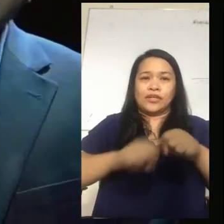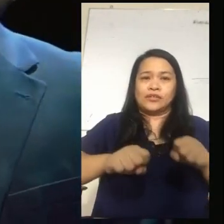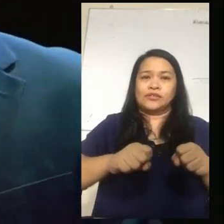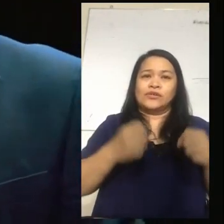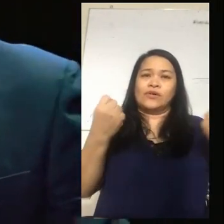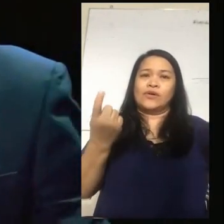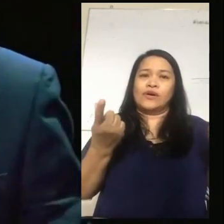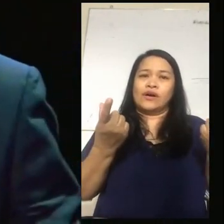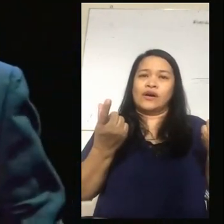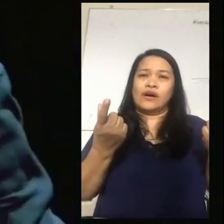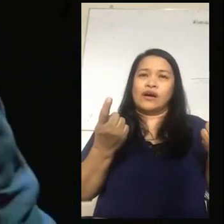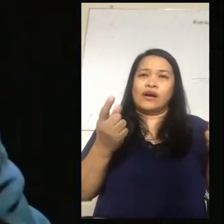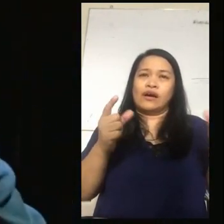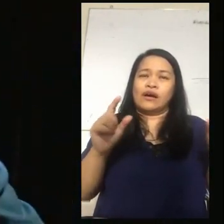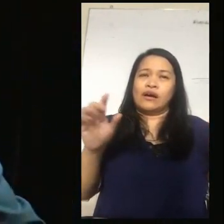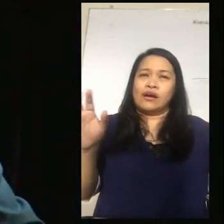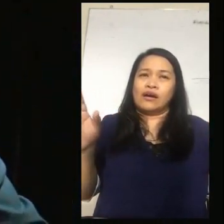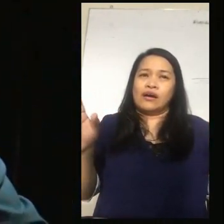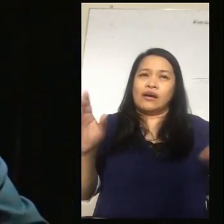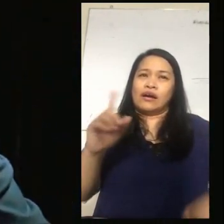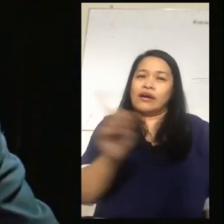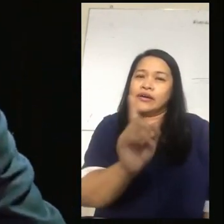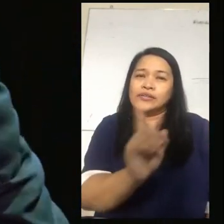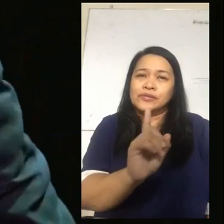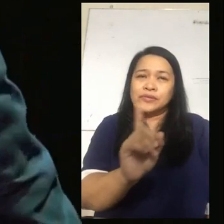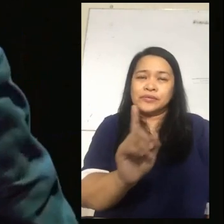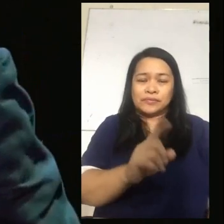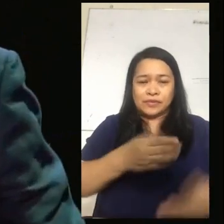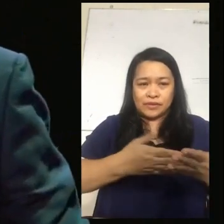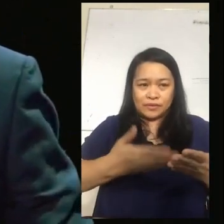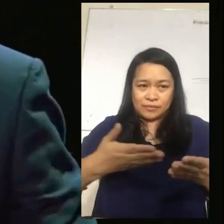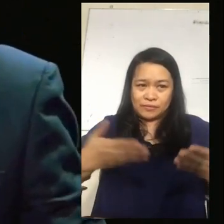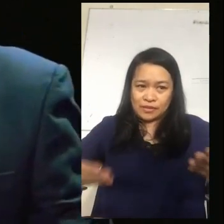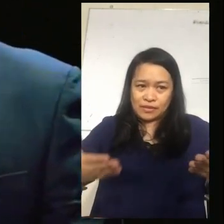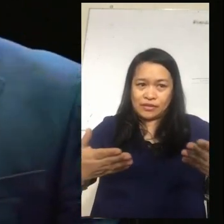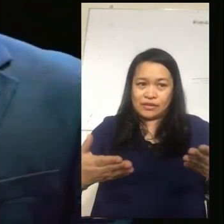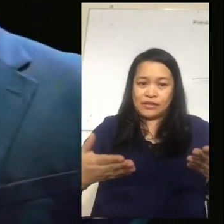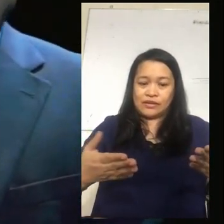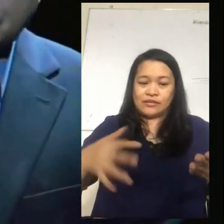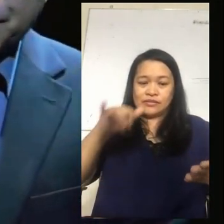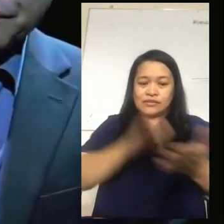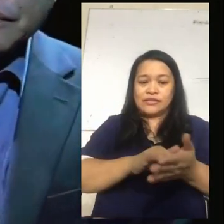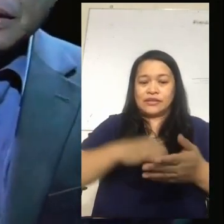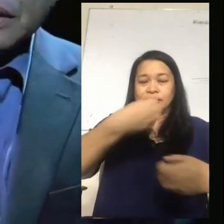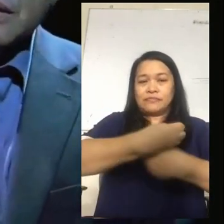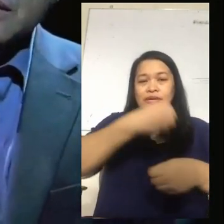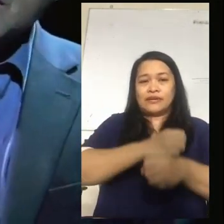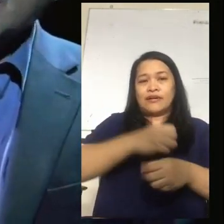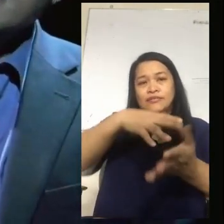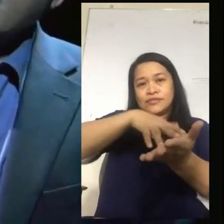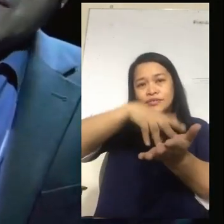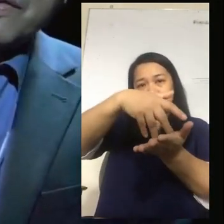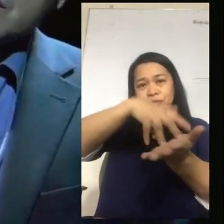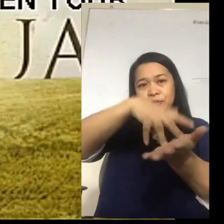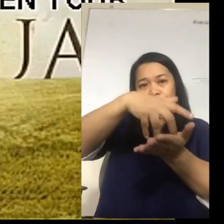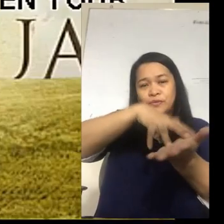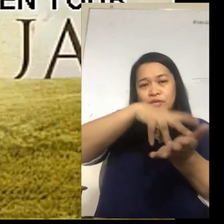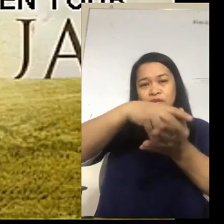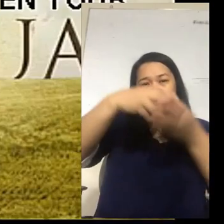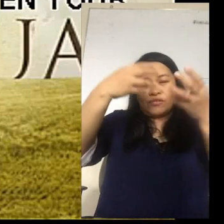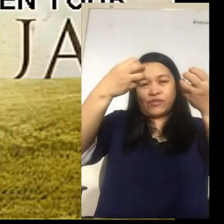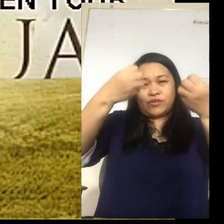na para po nagpapalamig sa ating puso sa paglilingkod sa Panginoon? What are the elements